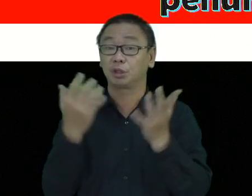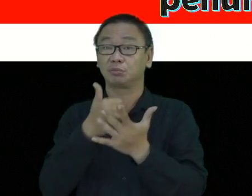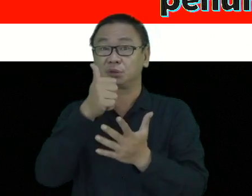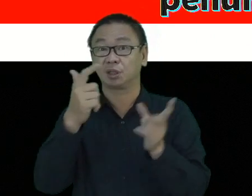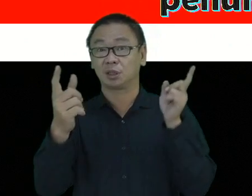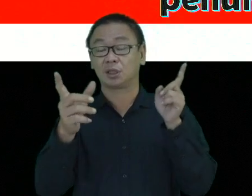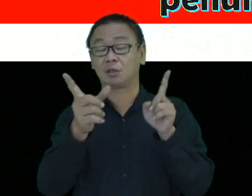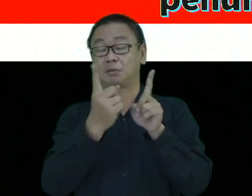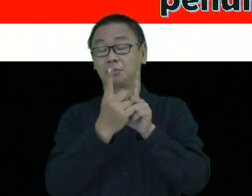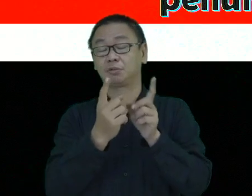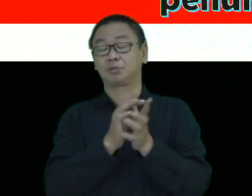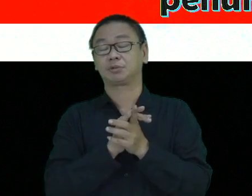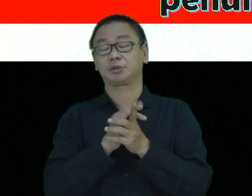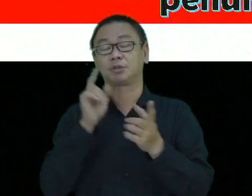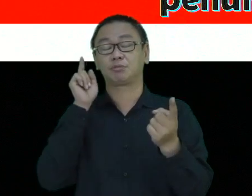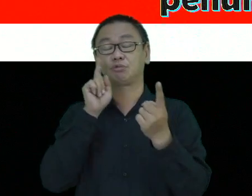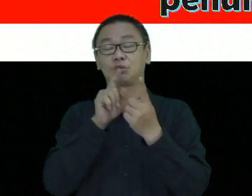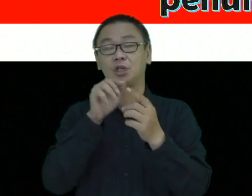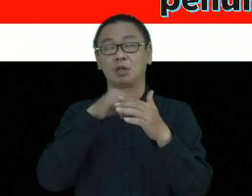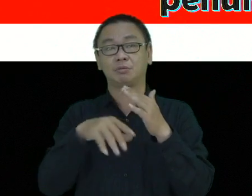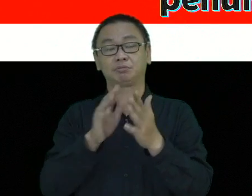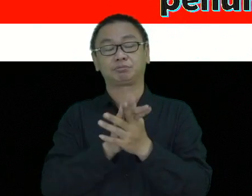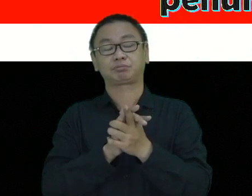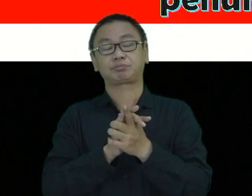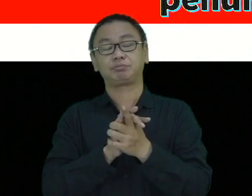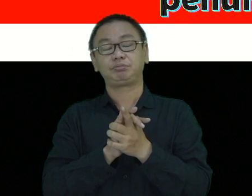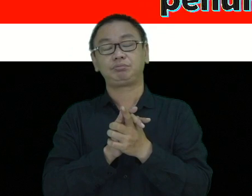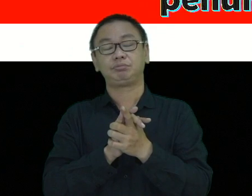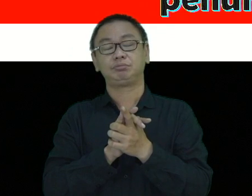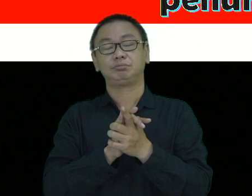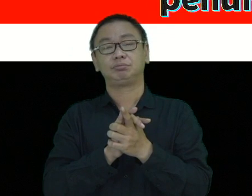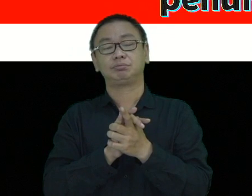didapatkan di dalam kebangkitan Yesus membuat mereka tidak lagi menghadapi